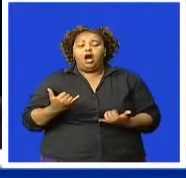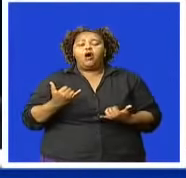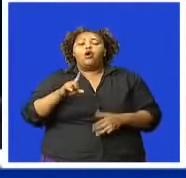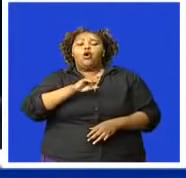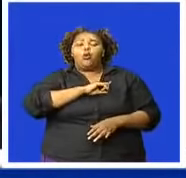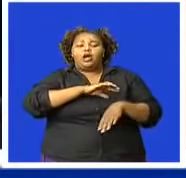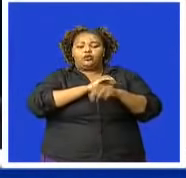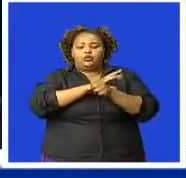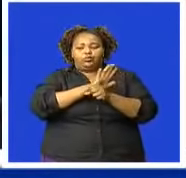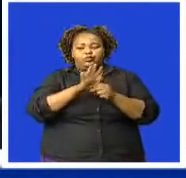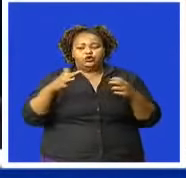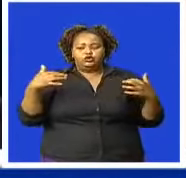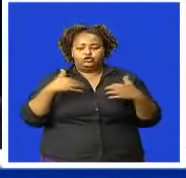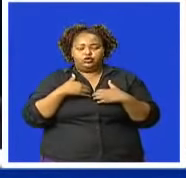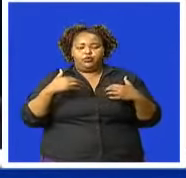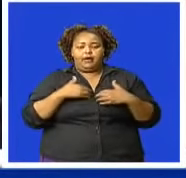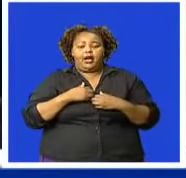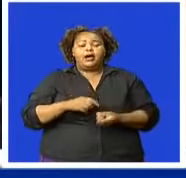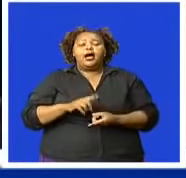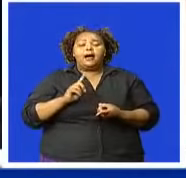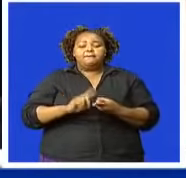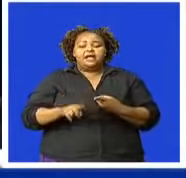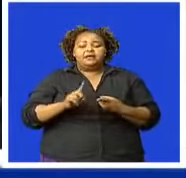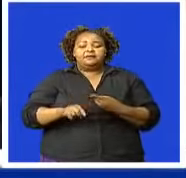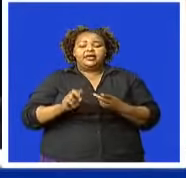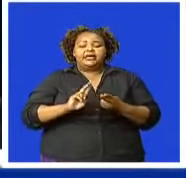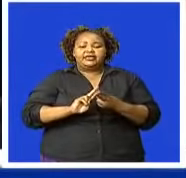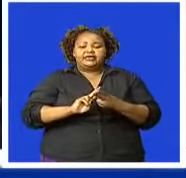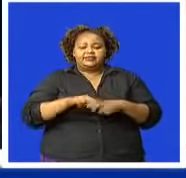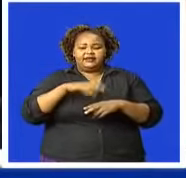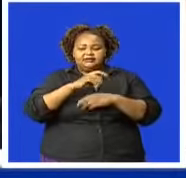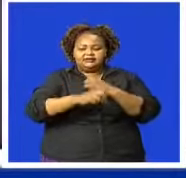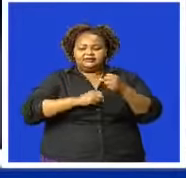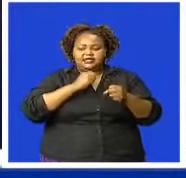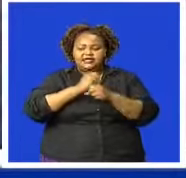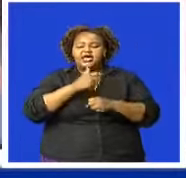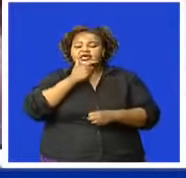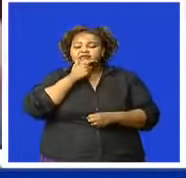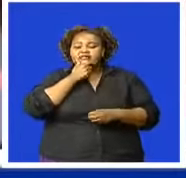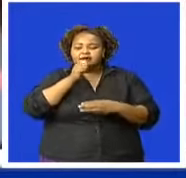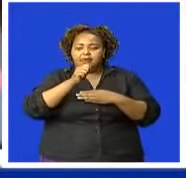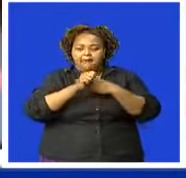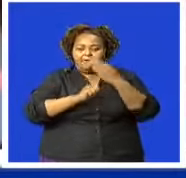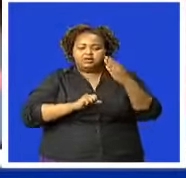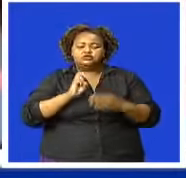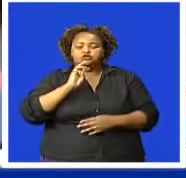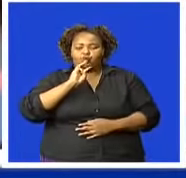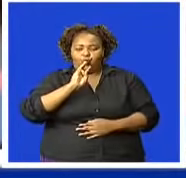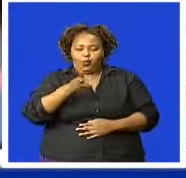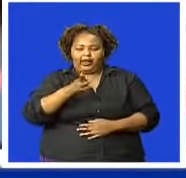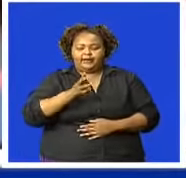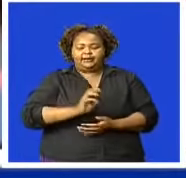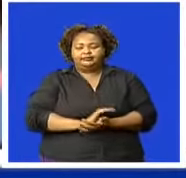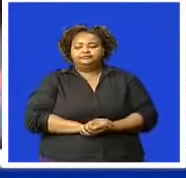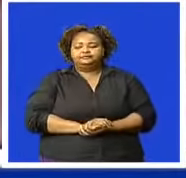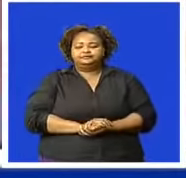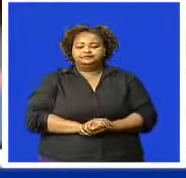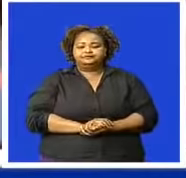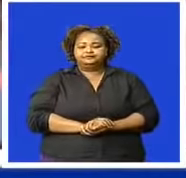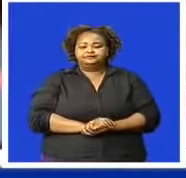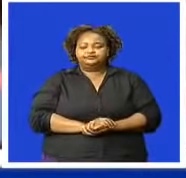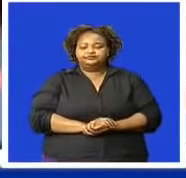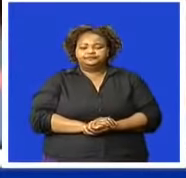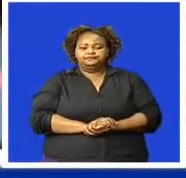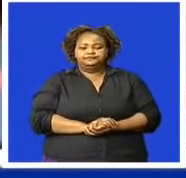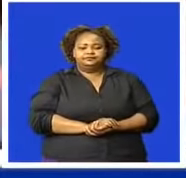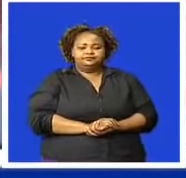itawudlalwa kulomnyaka lotako enyangeni yeNgongoni. Tindzabeni, Eswatini TV, kubika Themkosi Mavimbela, umbiko uhlanganiswe